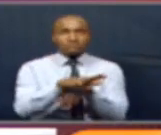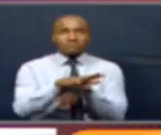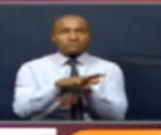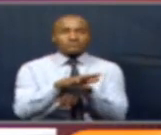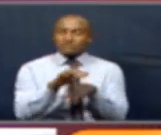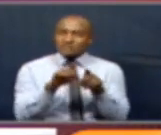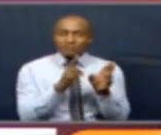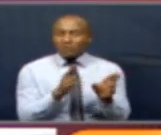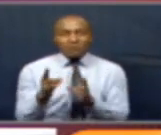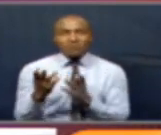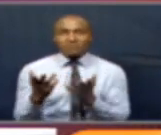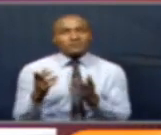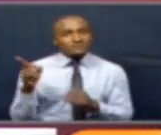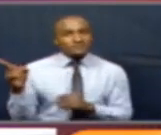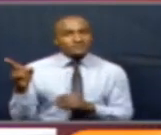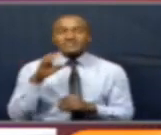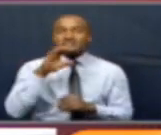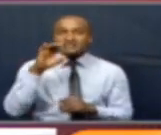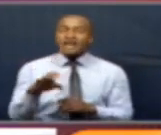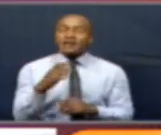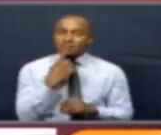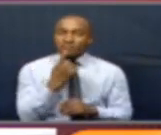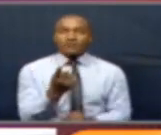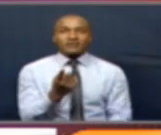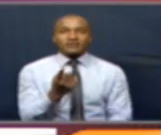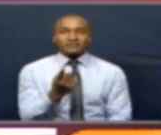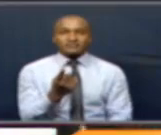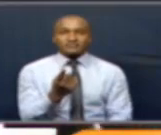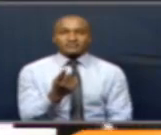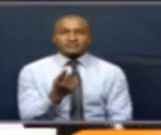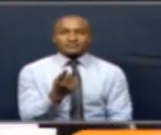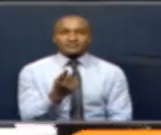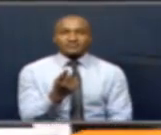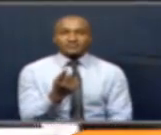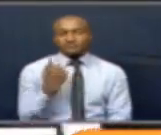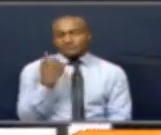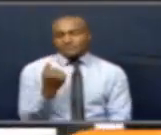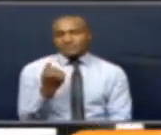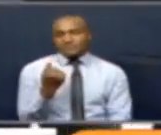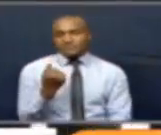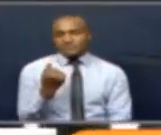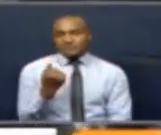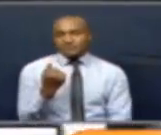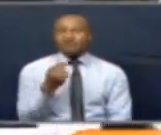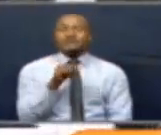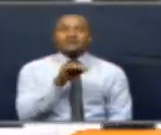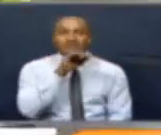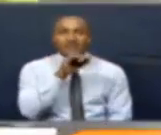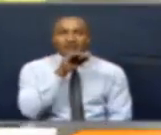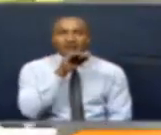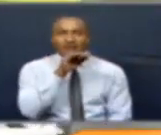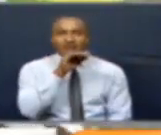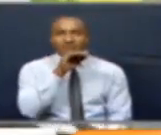kawaida, na Gideon Moi, mwanawe rais mstaafu Daniel Moi. Wiki chache zilizopita kinara wa ODM Raila